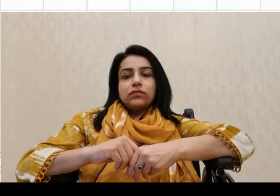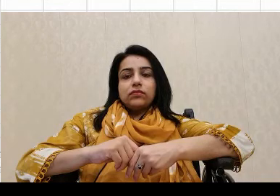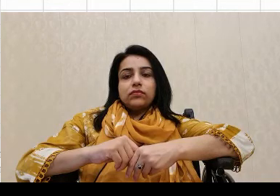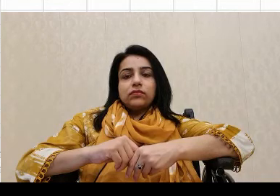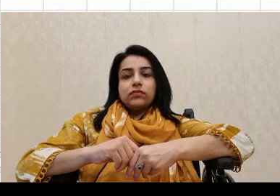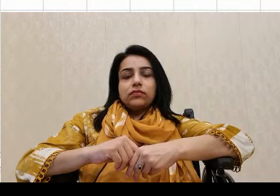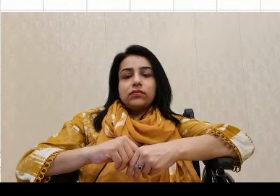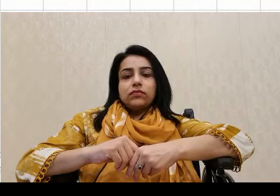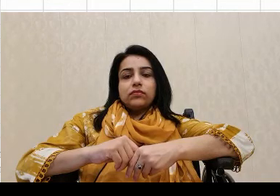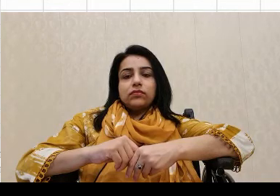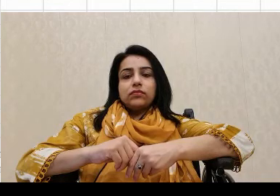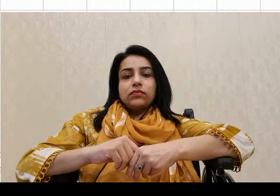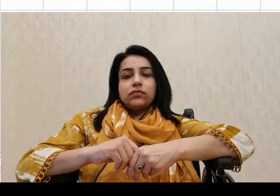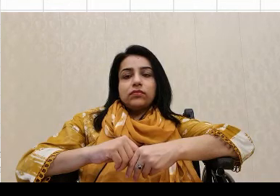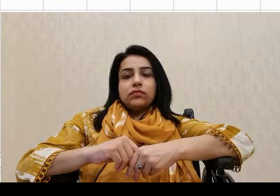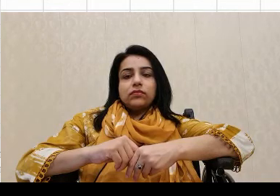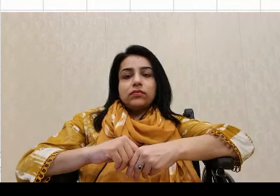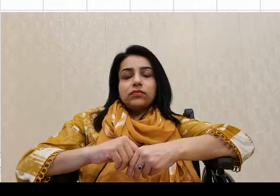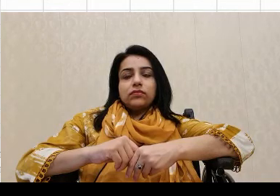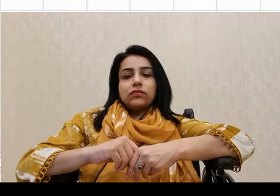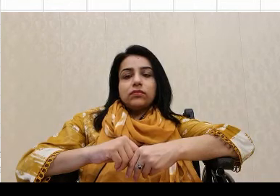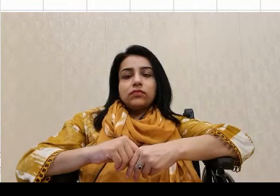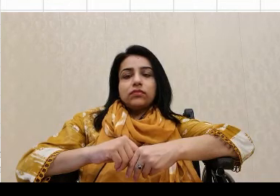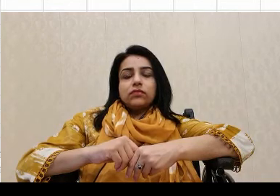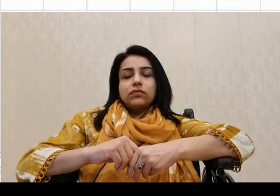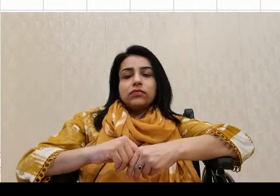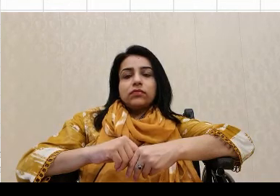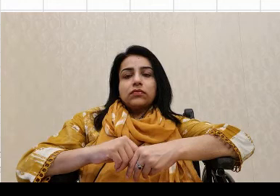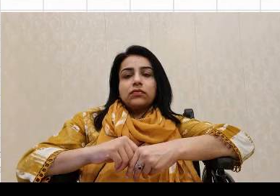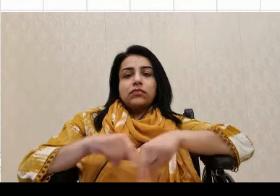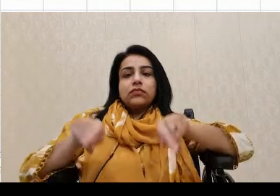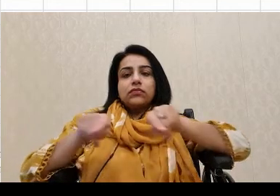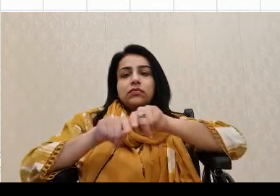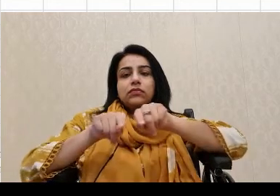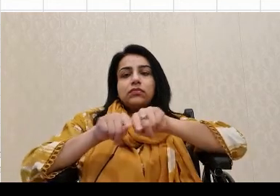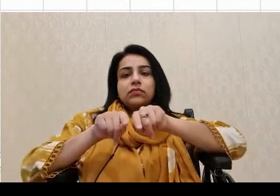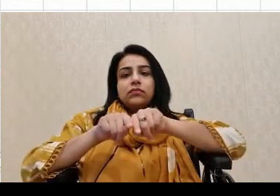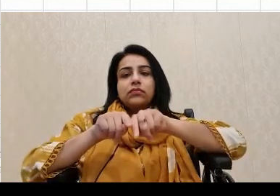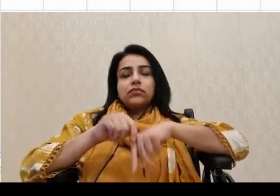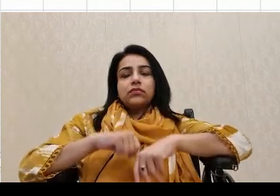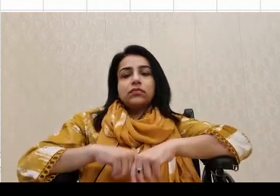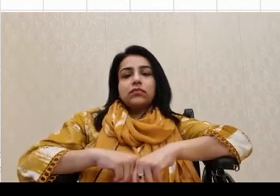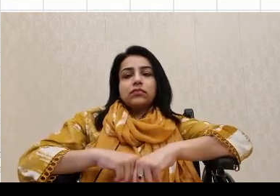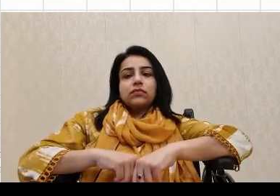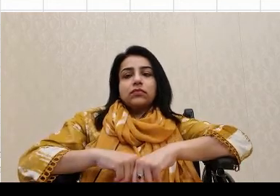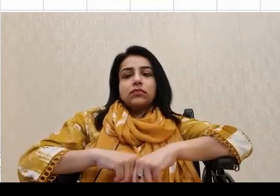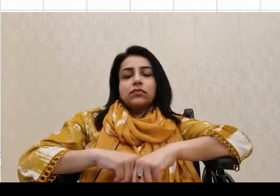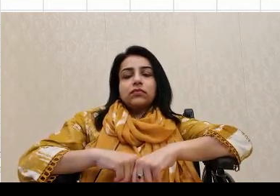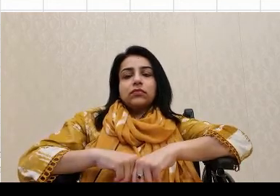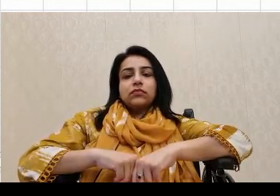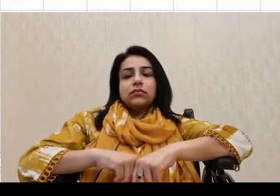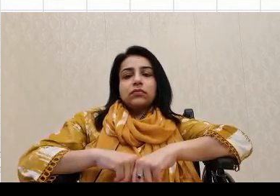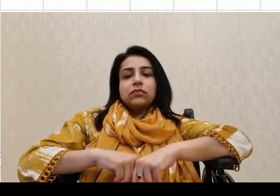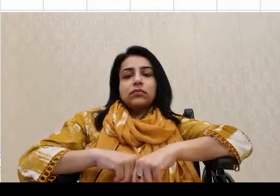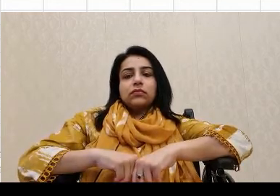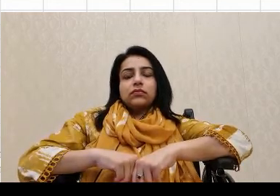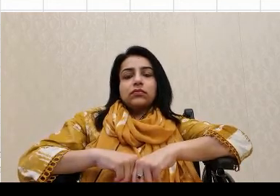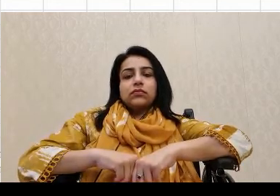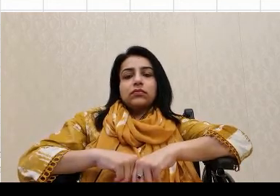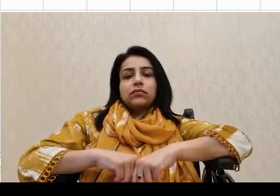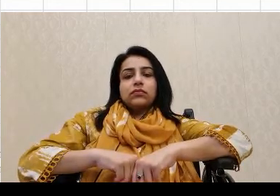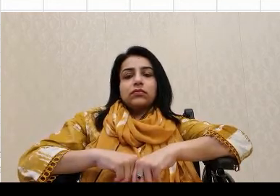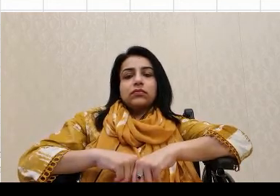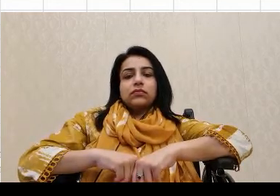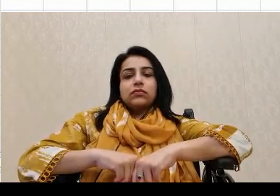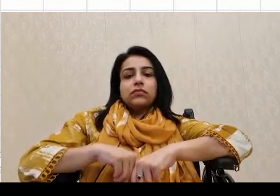टीचर कहती है कि अली जो है वो क्लासरूम में चौथी रो में 5वीं पोज़ीशन के